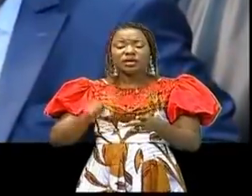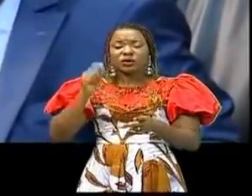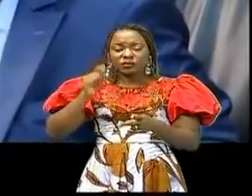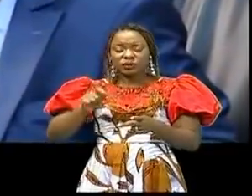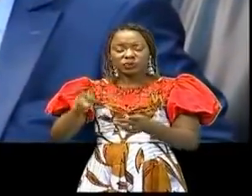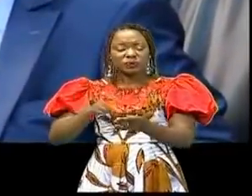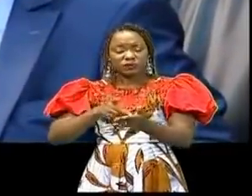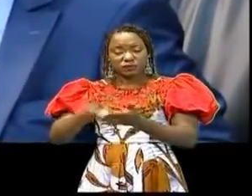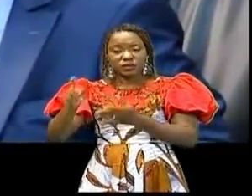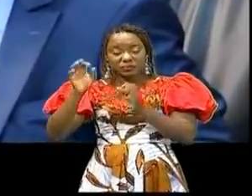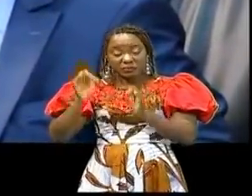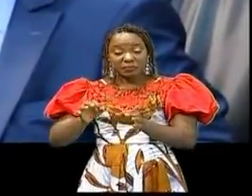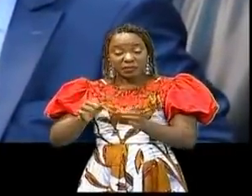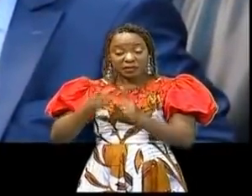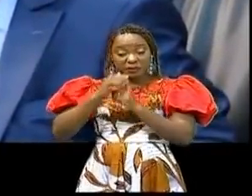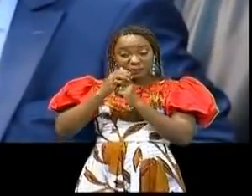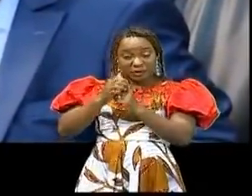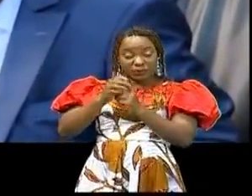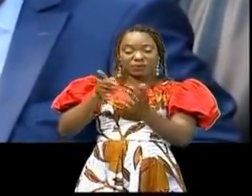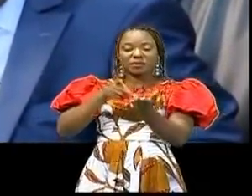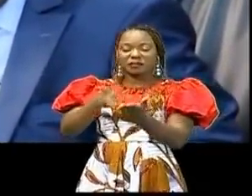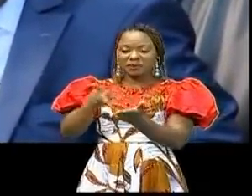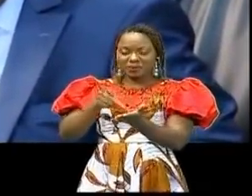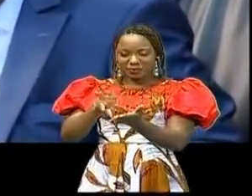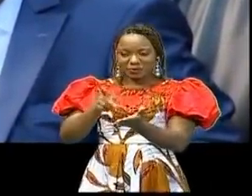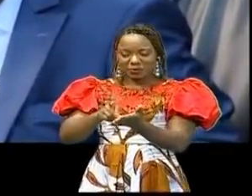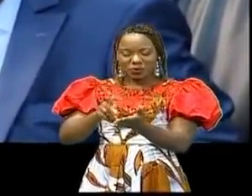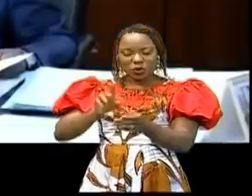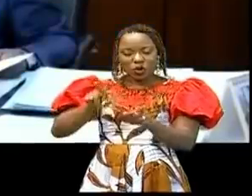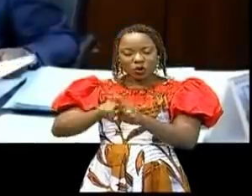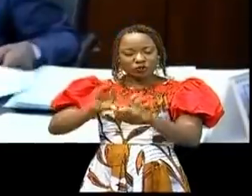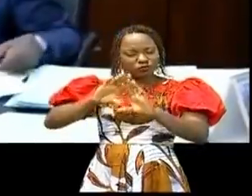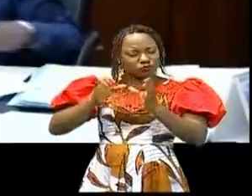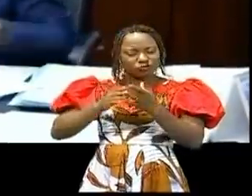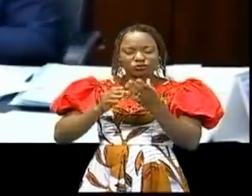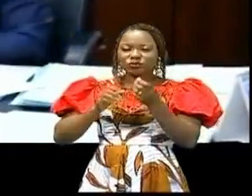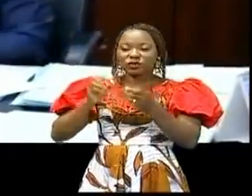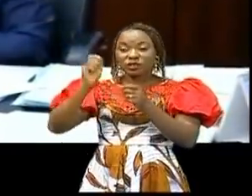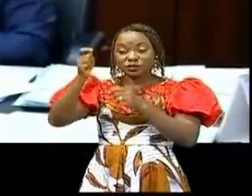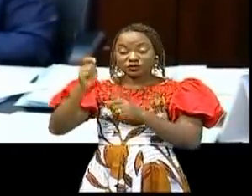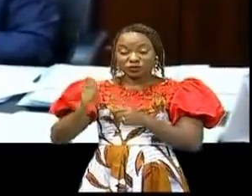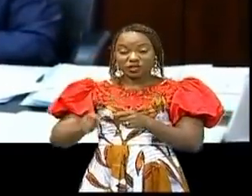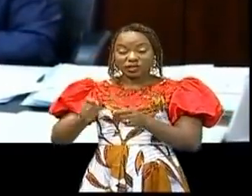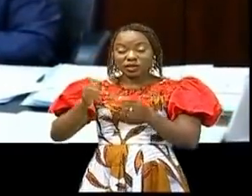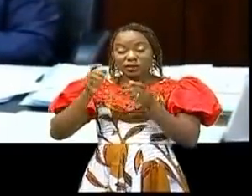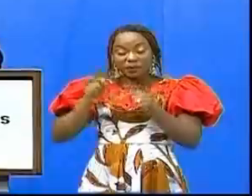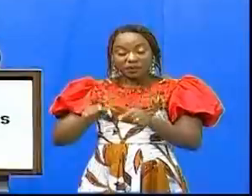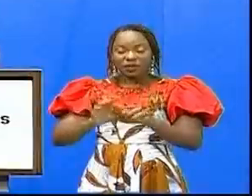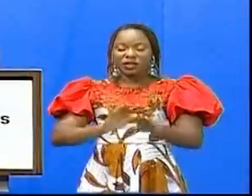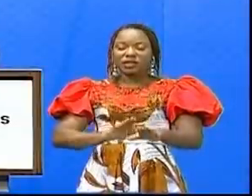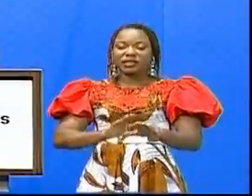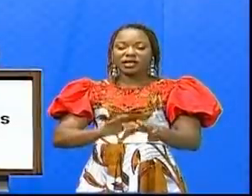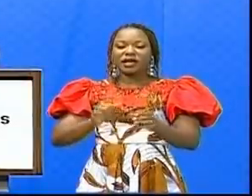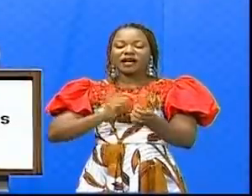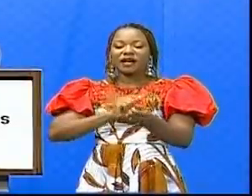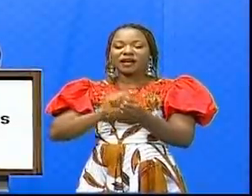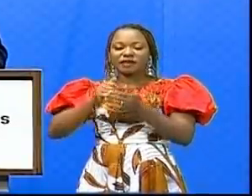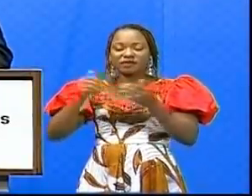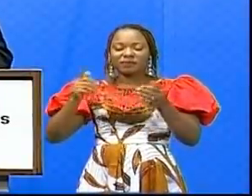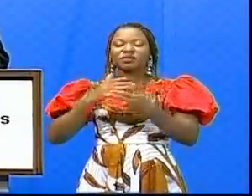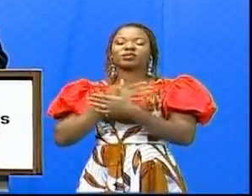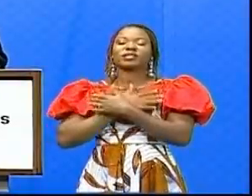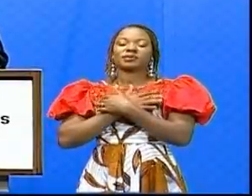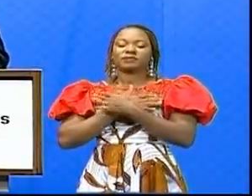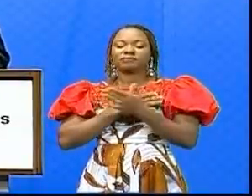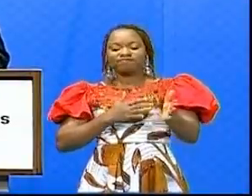vont désormais être payés comme tous les autres, en attendant leur mise à la retraite légale. Toujours sur